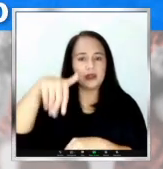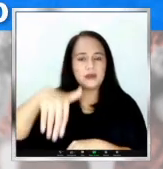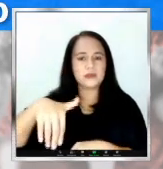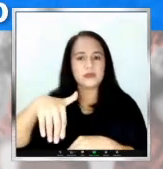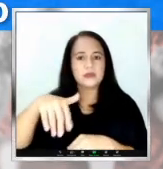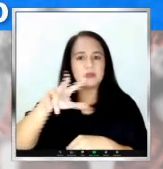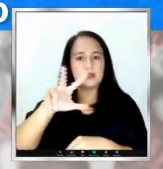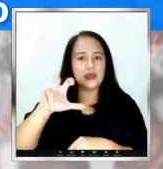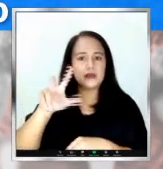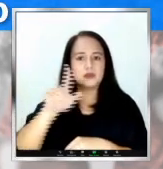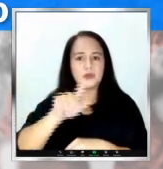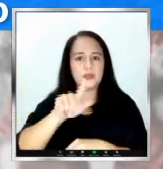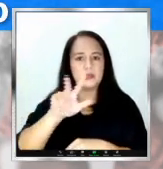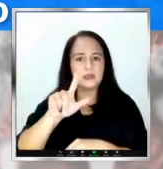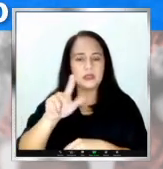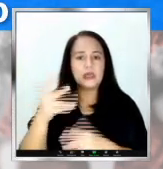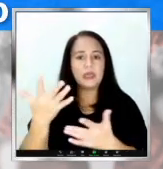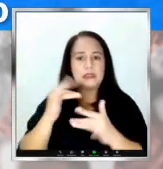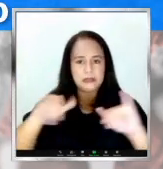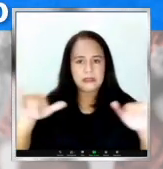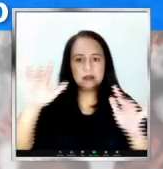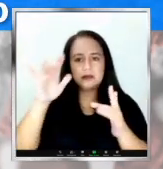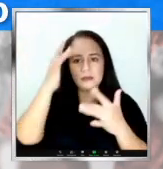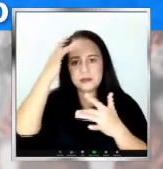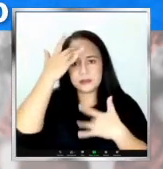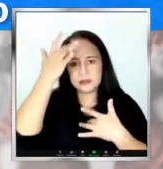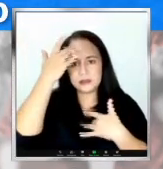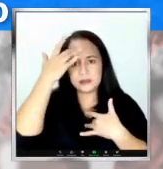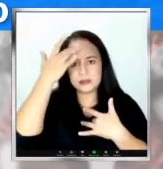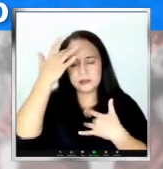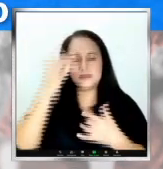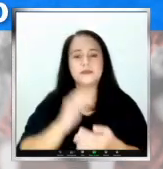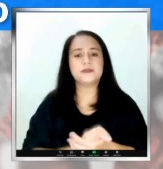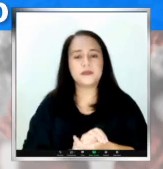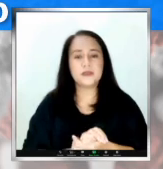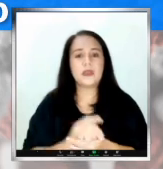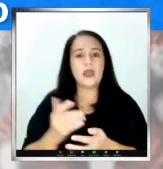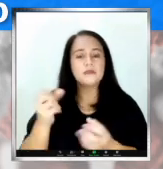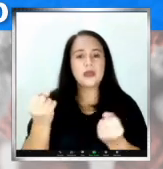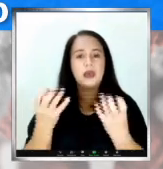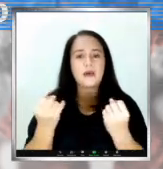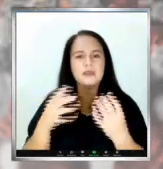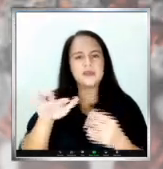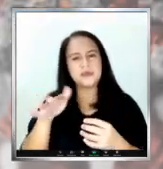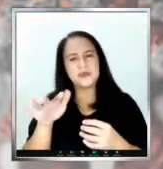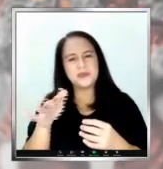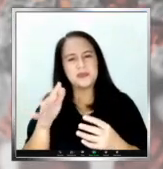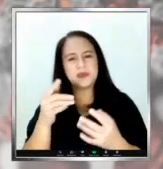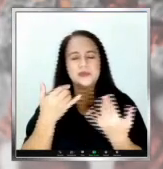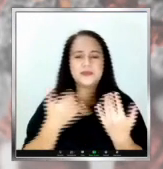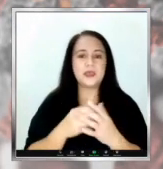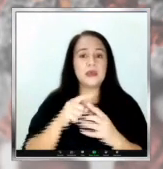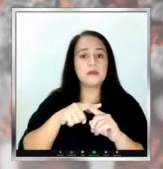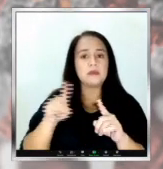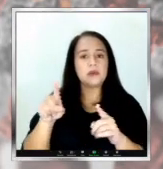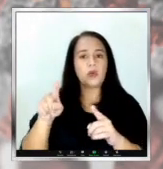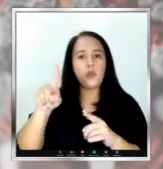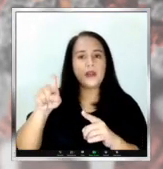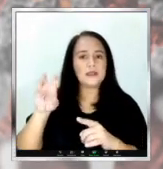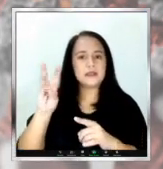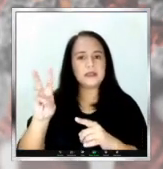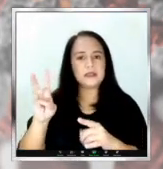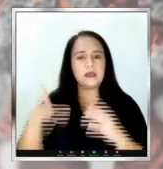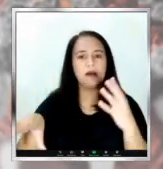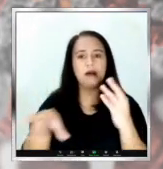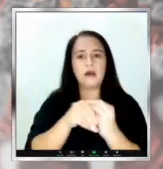43,323 ang active cases o nagpapagaling pa. Karamihan, mild ang sintomas. 160 ang nadagdag sa